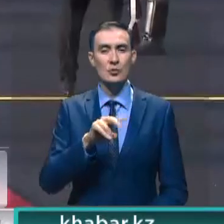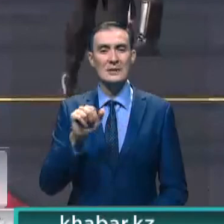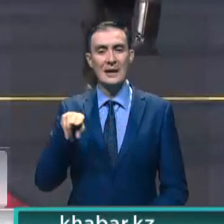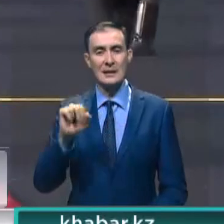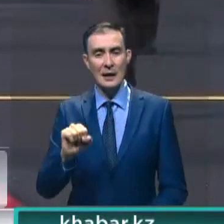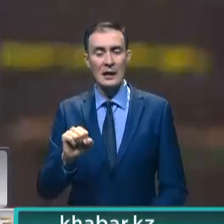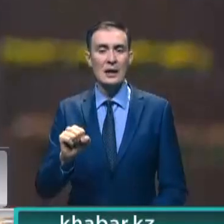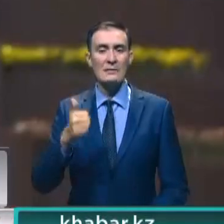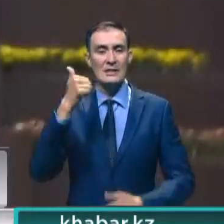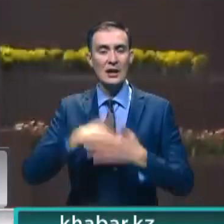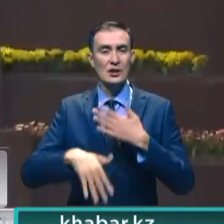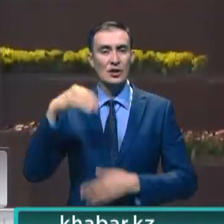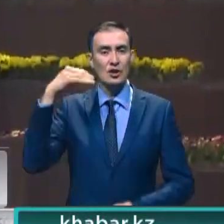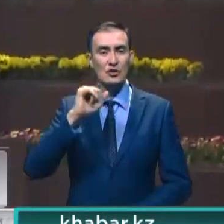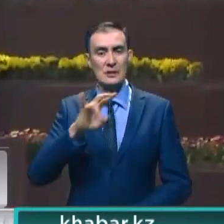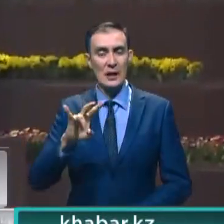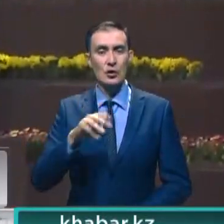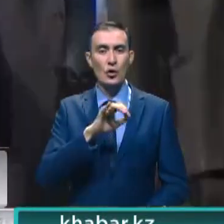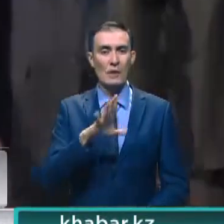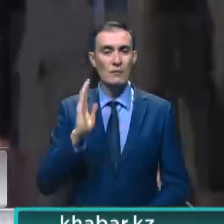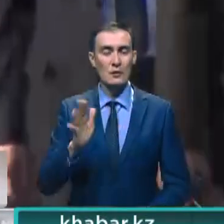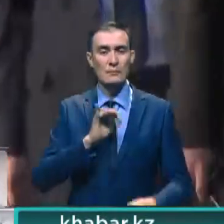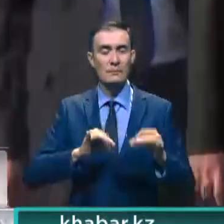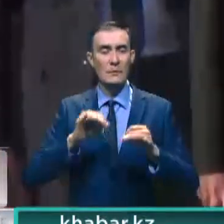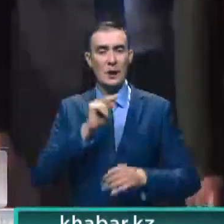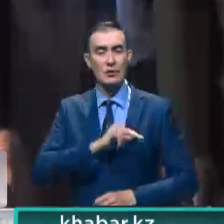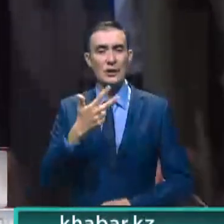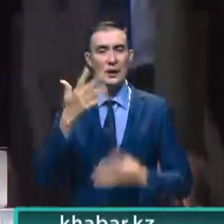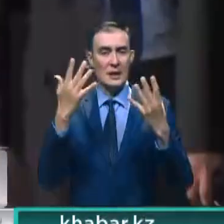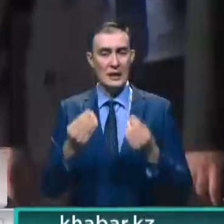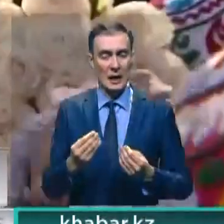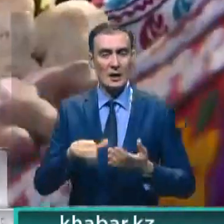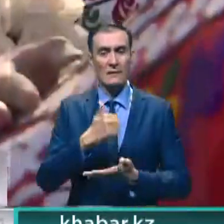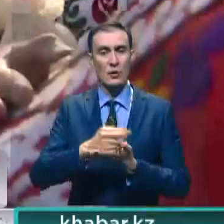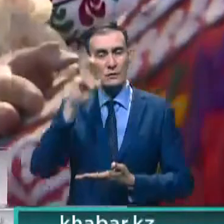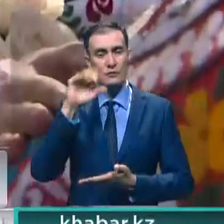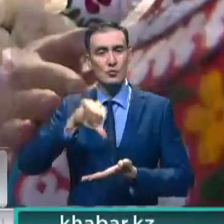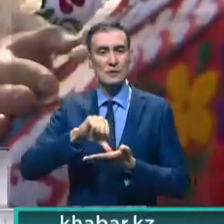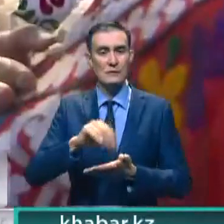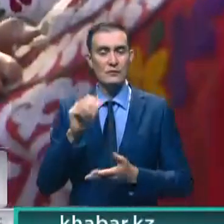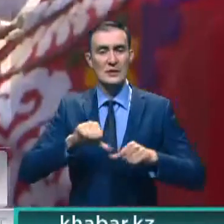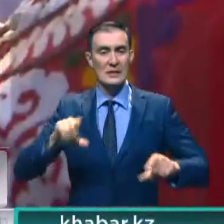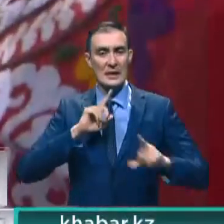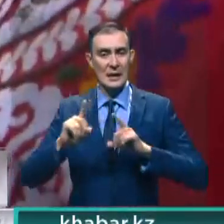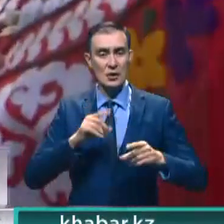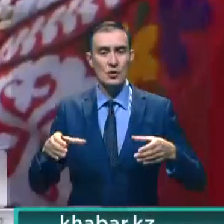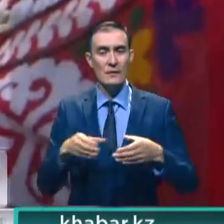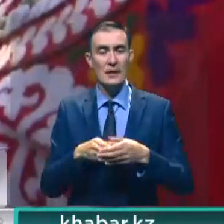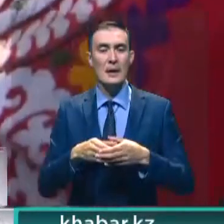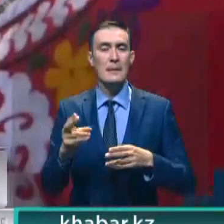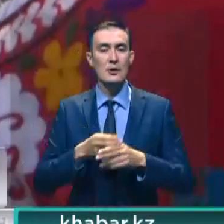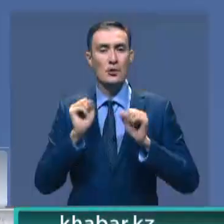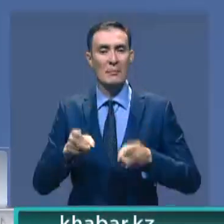Расулзада. Напомню, в столице Таджикистана Касым-Жомарт Токаев проведет 3 дня. Планируется, что глава государства примет участие в заседаниях сессии Совета